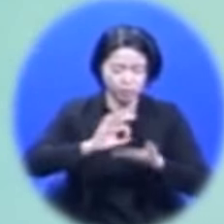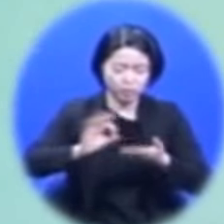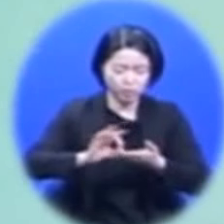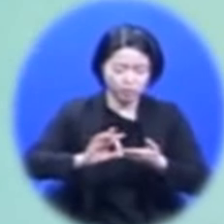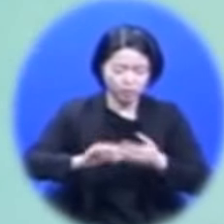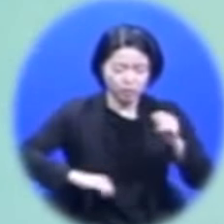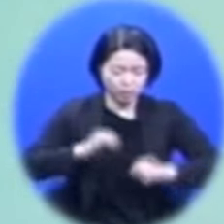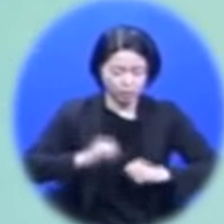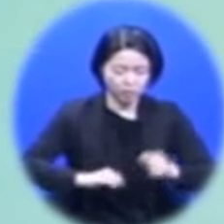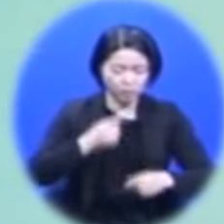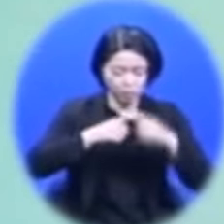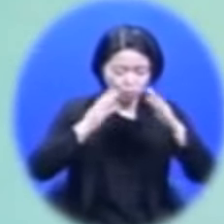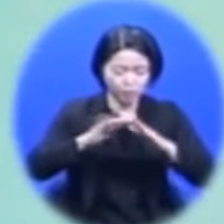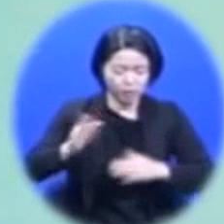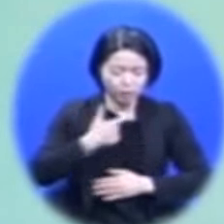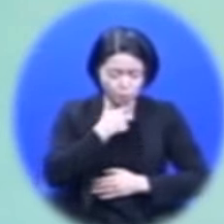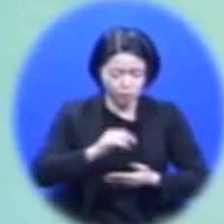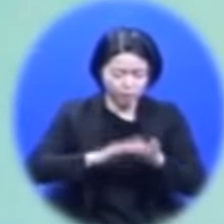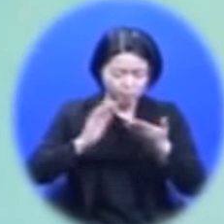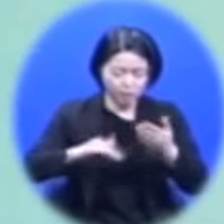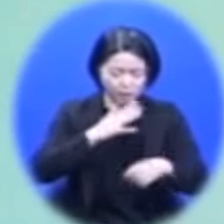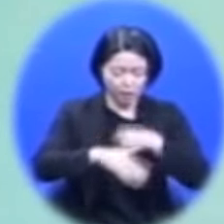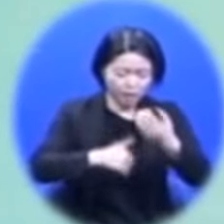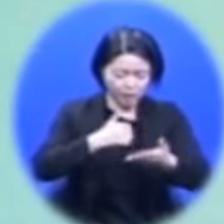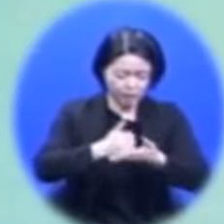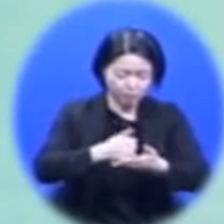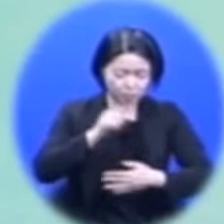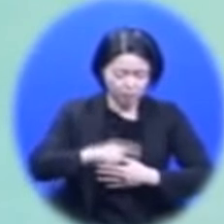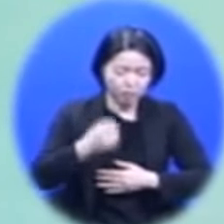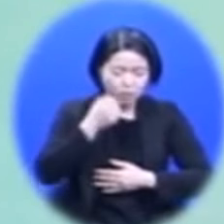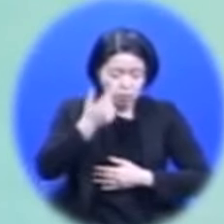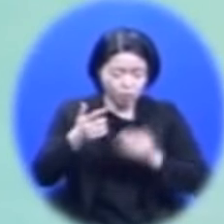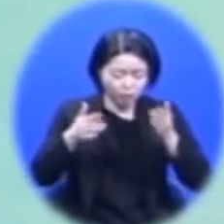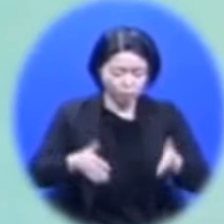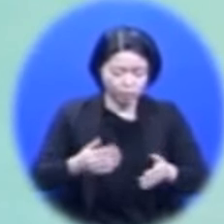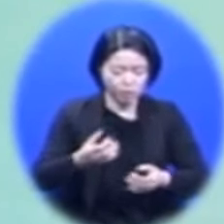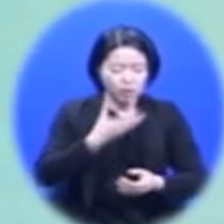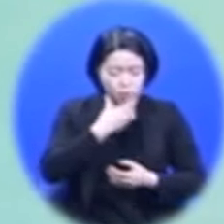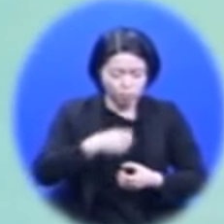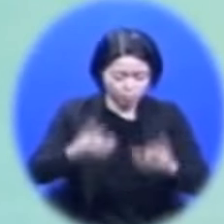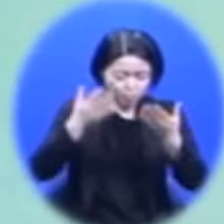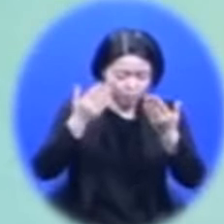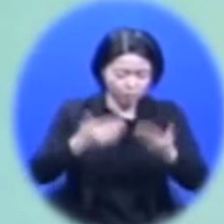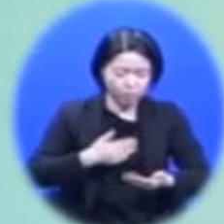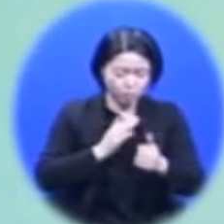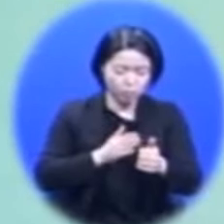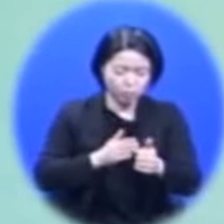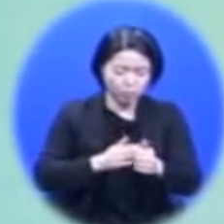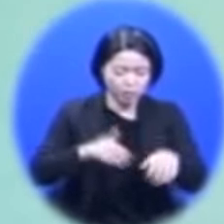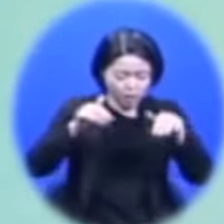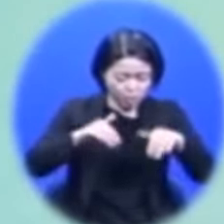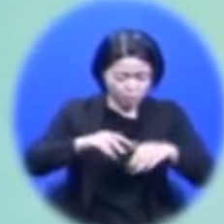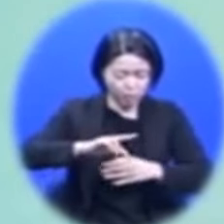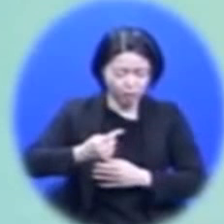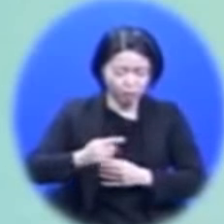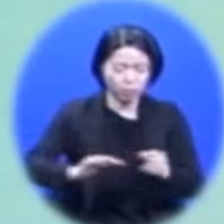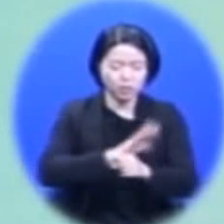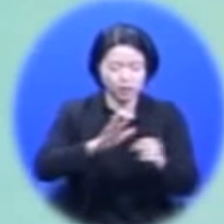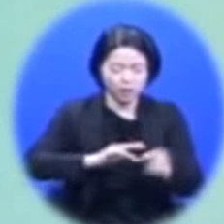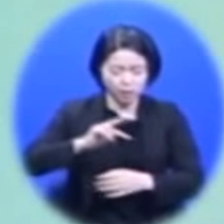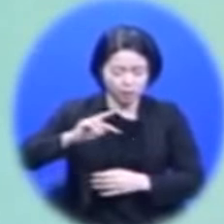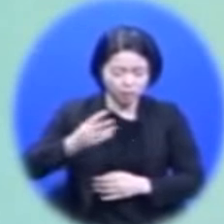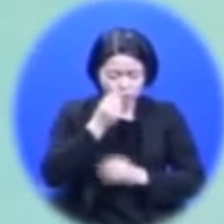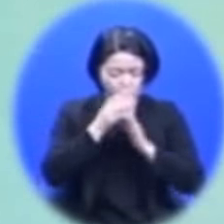교회가 되기를 원합니다. 하나님, 이 6개월을 축복해 주소서. 종에게도, 사랑하는 성도에게도,